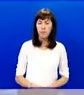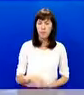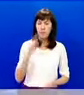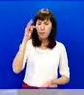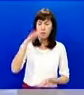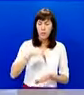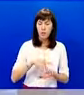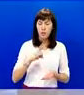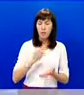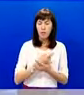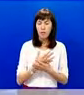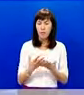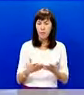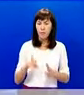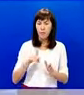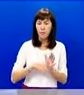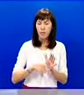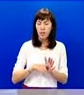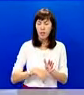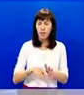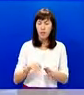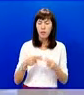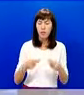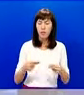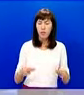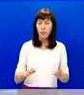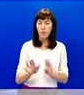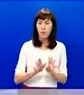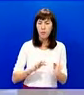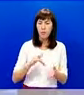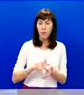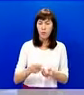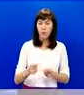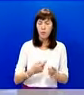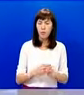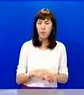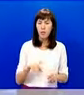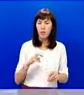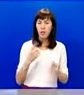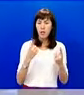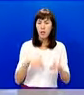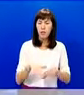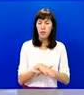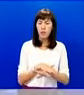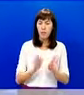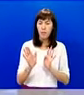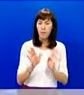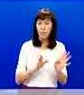Шымкентте отандық кілемдер арзандатылған бағада сатылуда. Көрме орталығында ұйымдастырылған Ұлы дала кілемдері